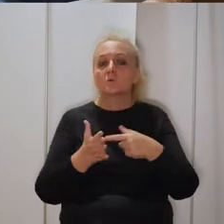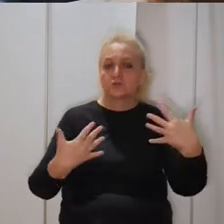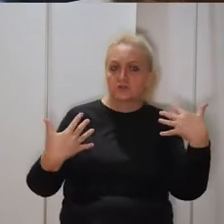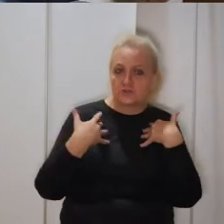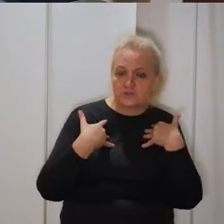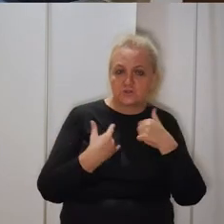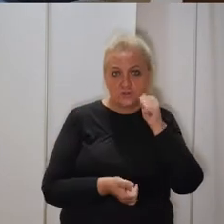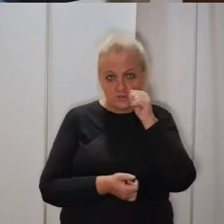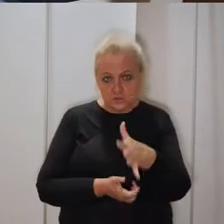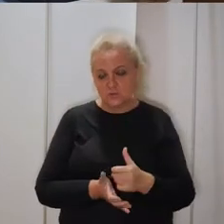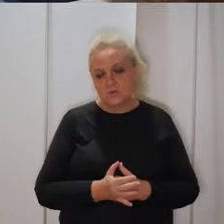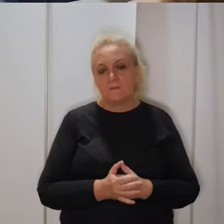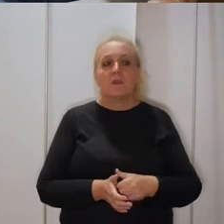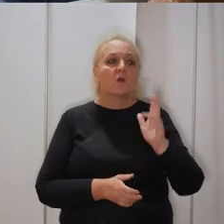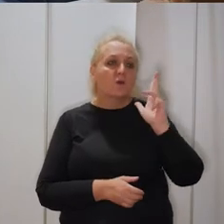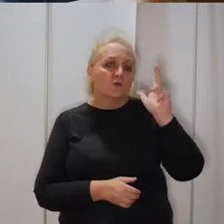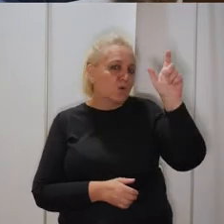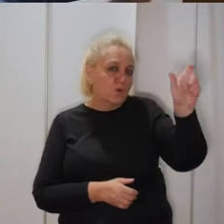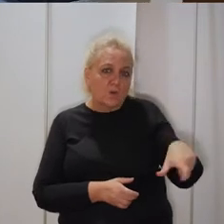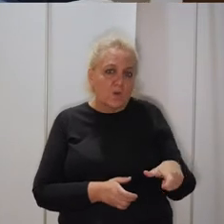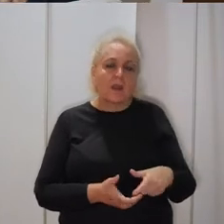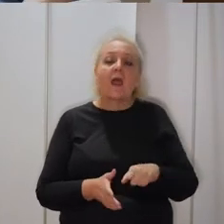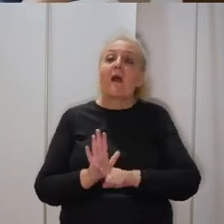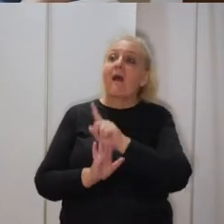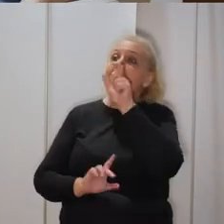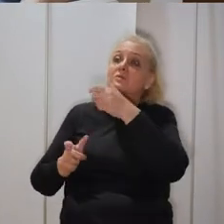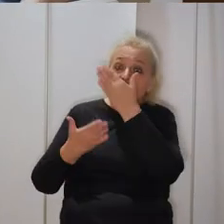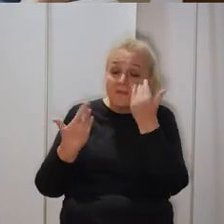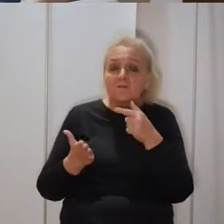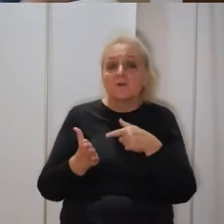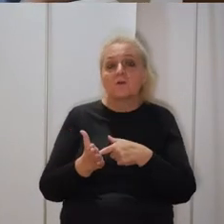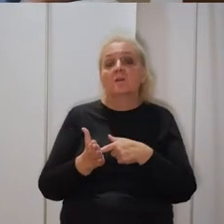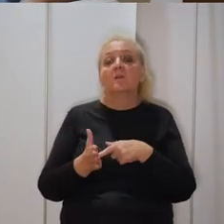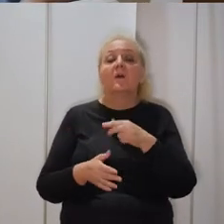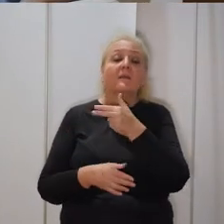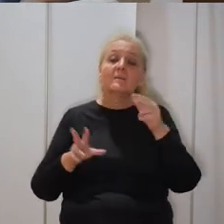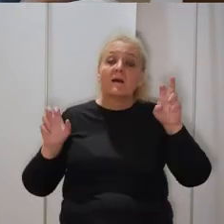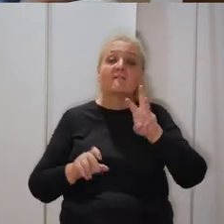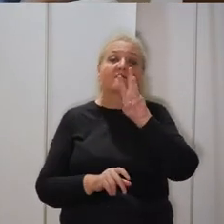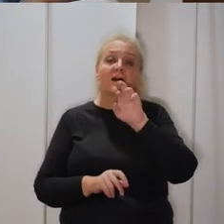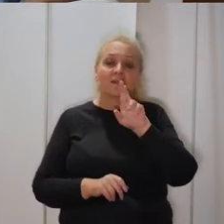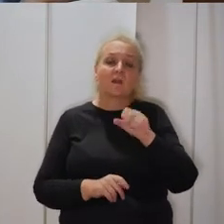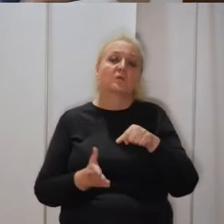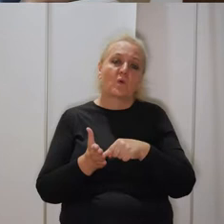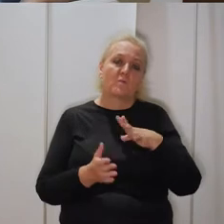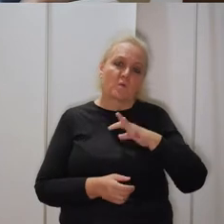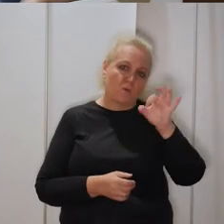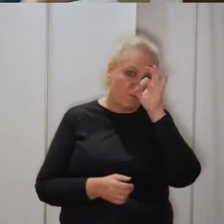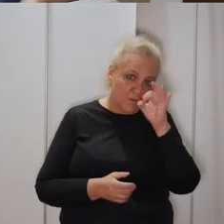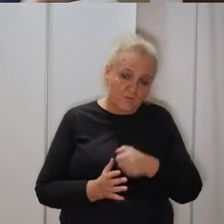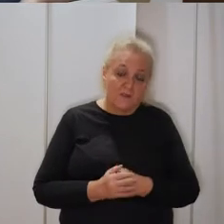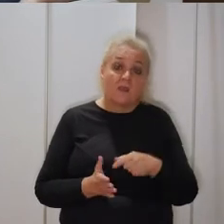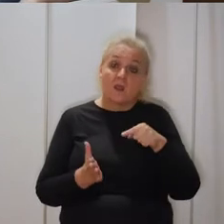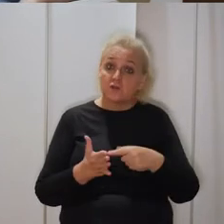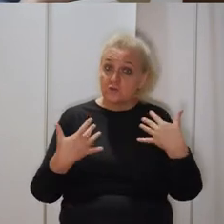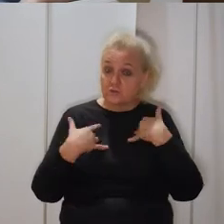życiu codziennym kogoś tam, a dla osób, które nie wiedzą, tematem Piątych Warchlaków było porno, więc